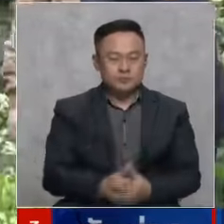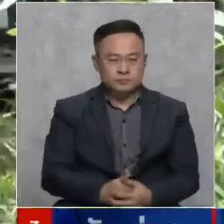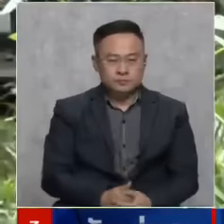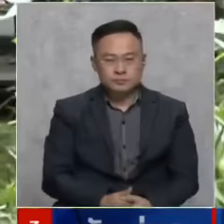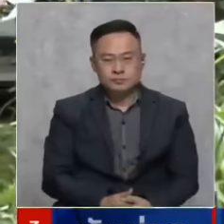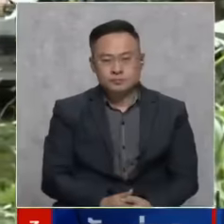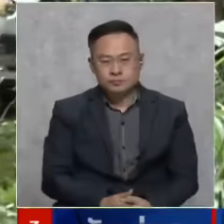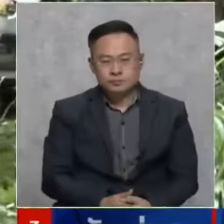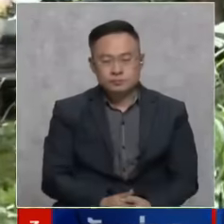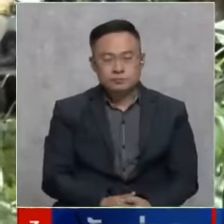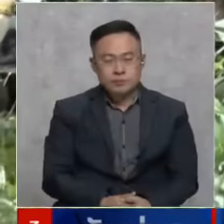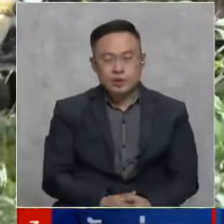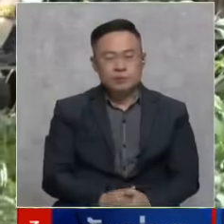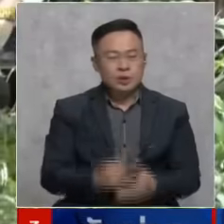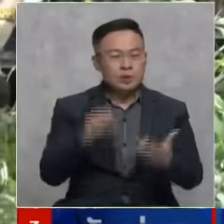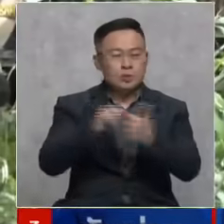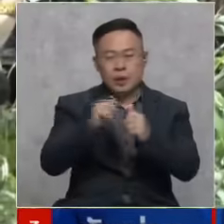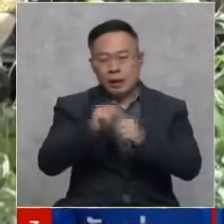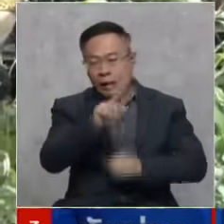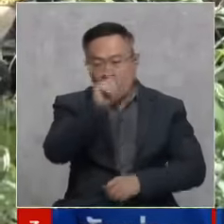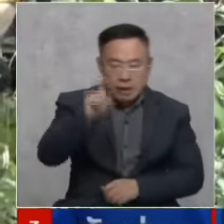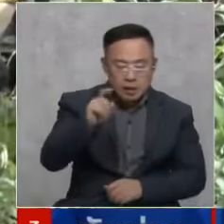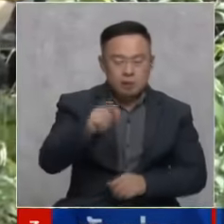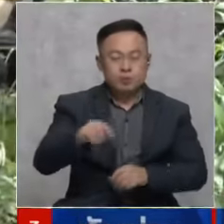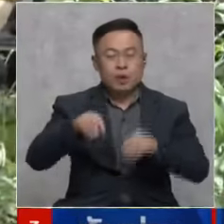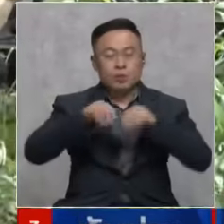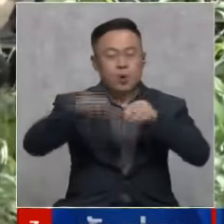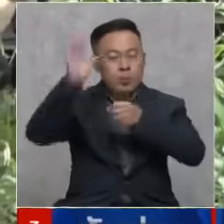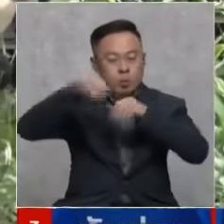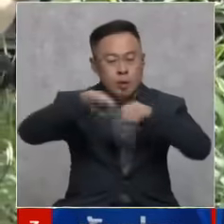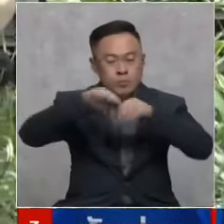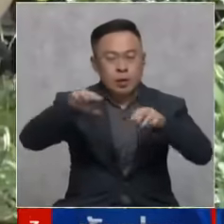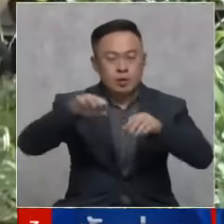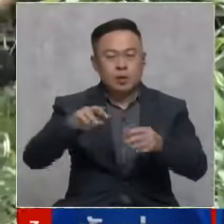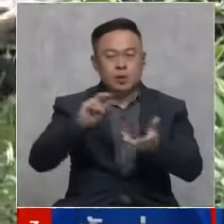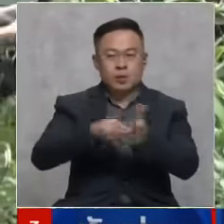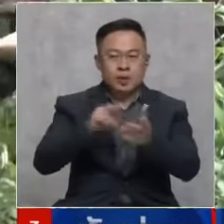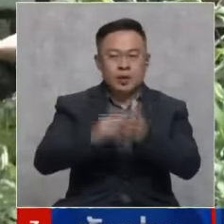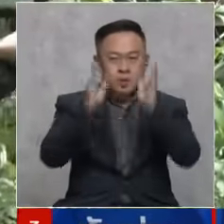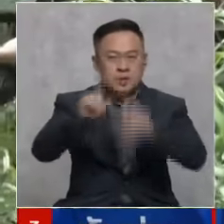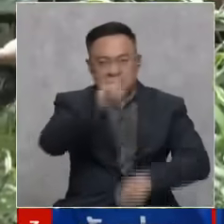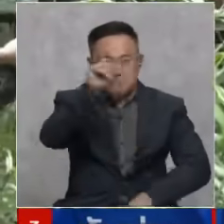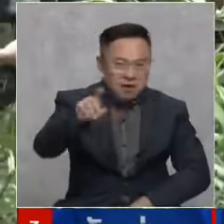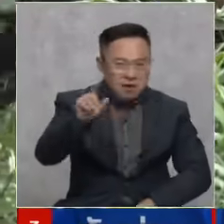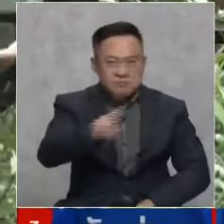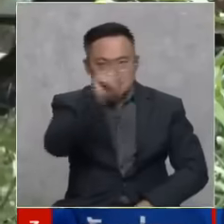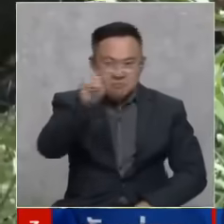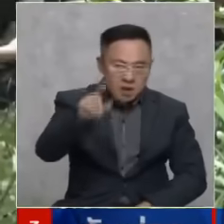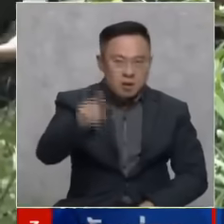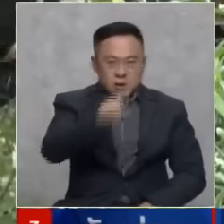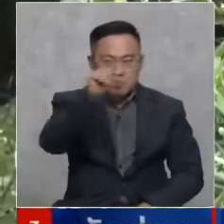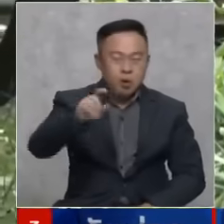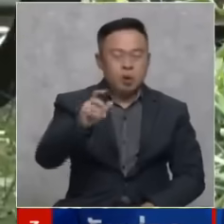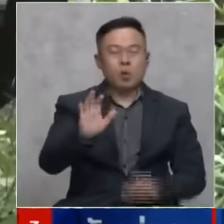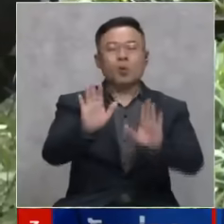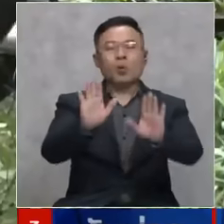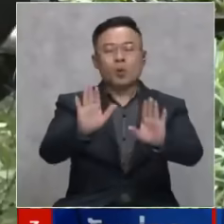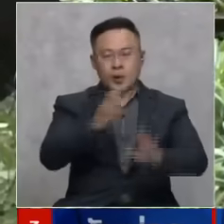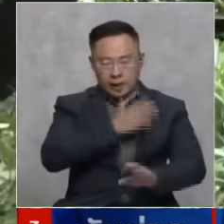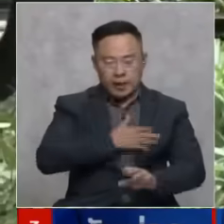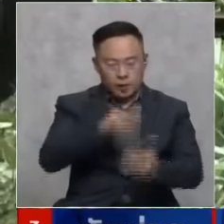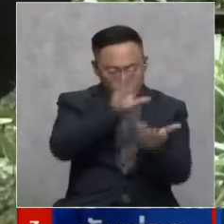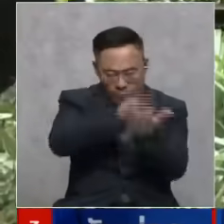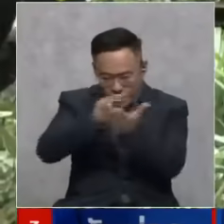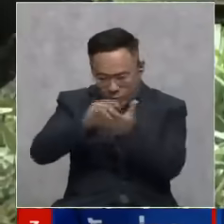ายกบอกเอ๊ะกันอีกจนเยอะไปหมดฉะนั้นเนี่ยขอให้ข้อมูลครบถ้วนซะก่อนค่ะแล้วบอกได้ว่าช่วงไฮซีซั่นของแต่ละ